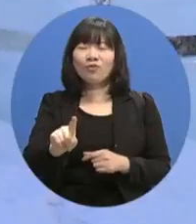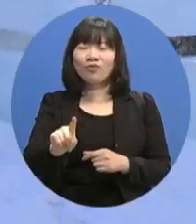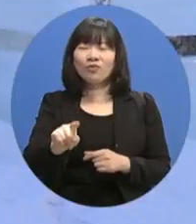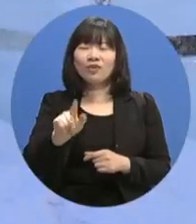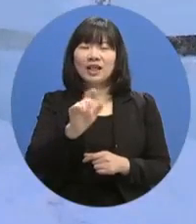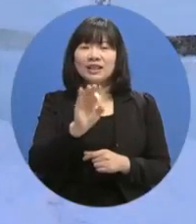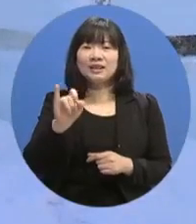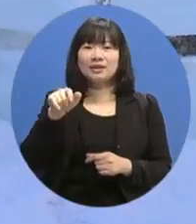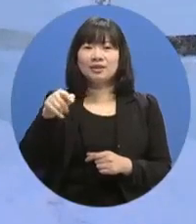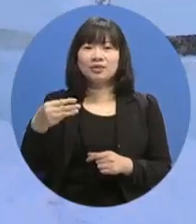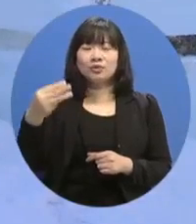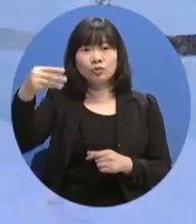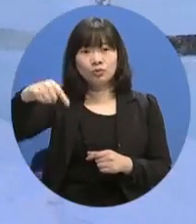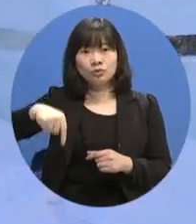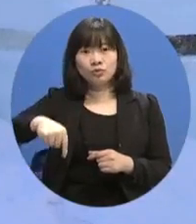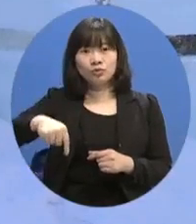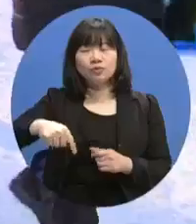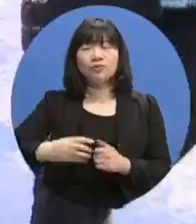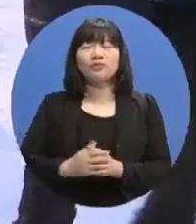이글루.